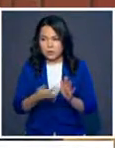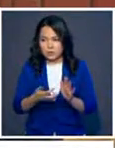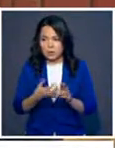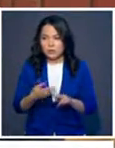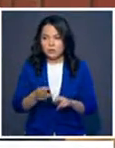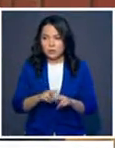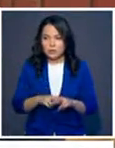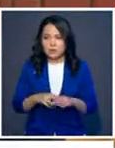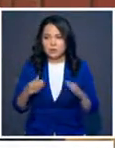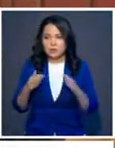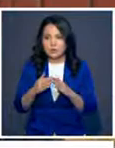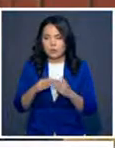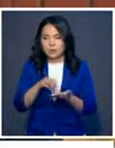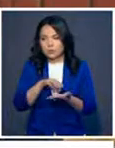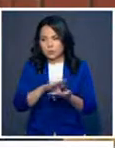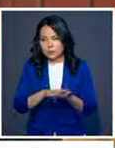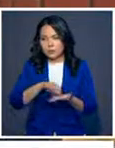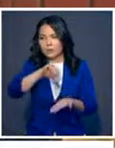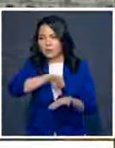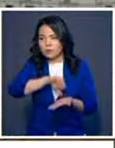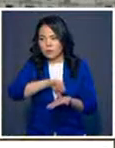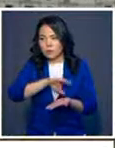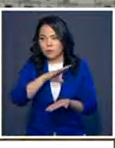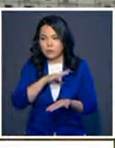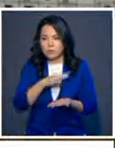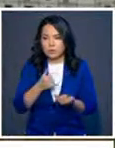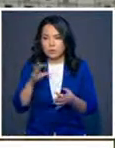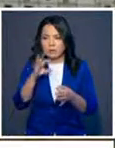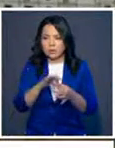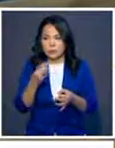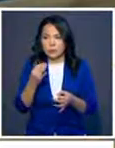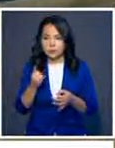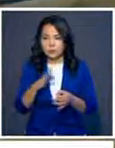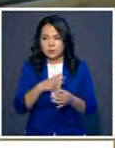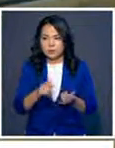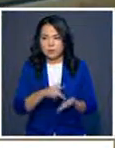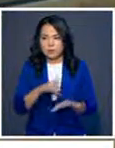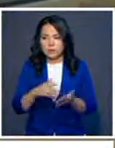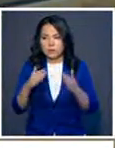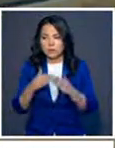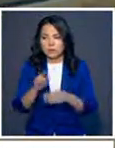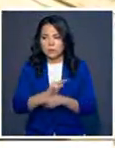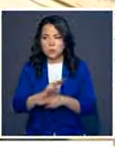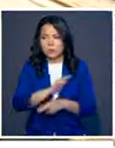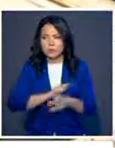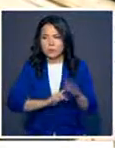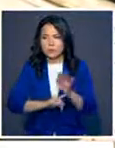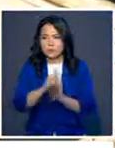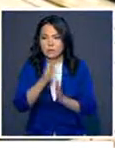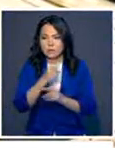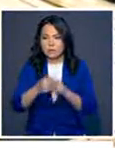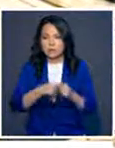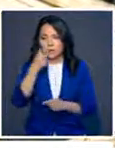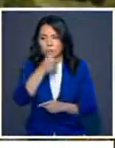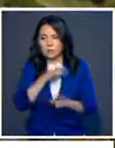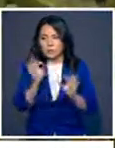қазір ол кісілер есепке алынып тіркеуде тұр. Шу қаласында қараусыз қалған көпқабатты үйдің бірі қазір қайта жөнделіп жатыр. Келер жылдың